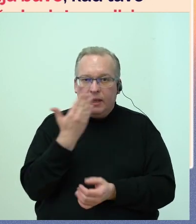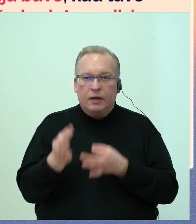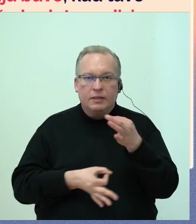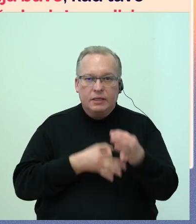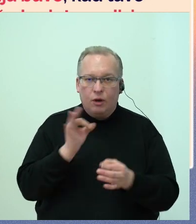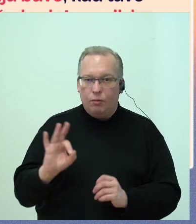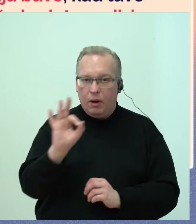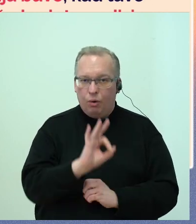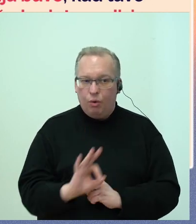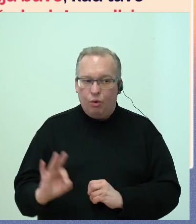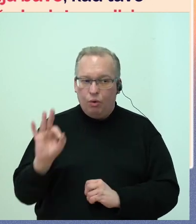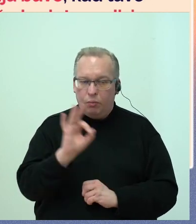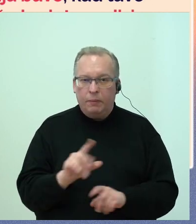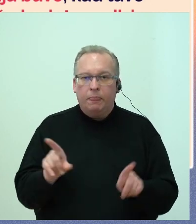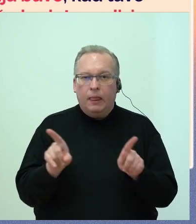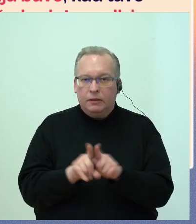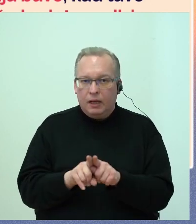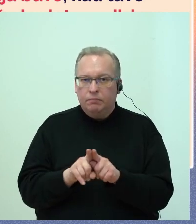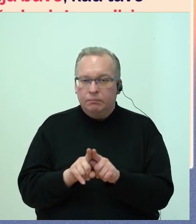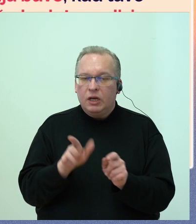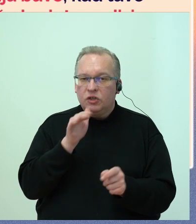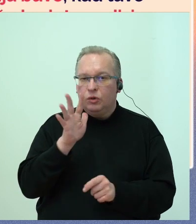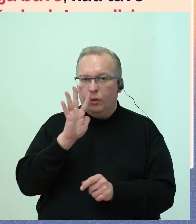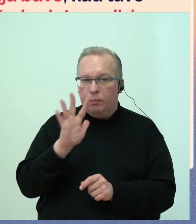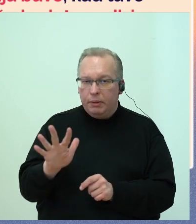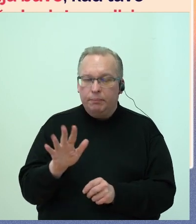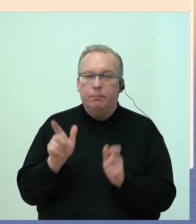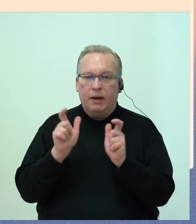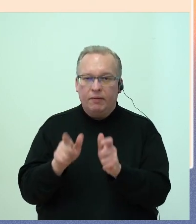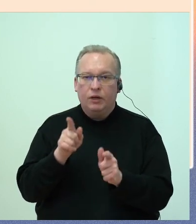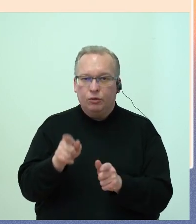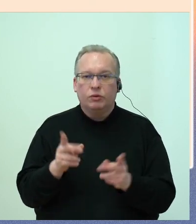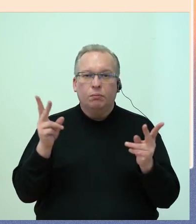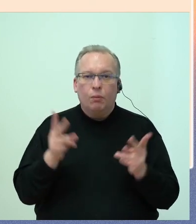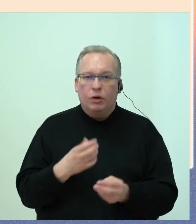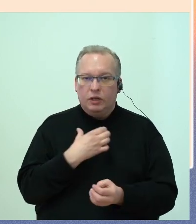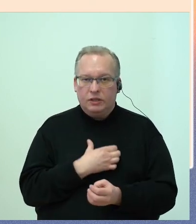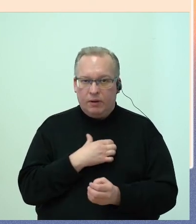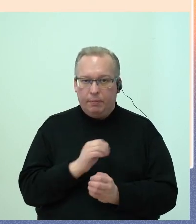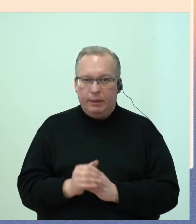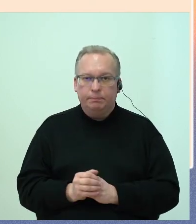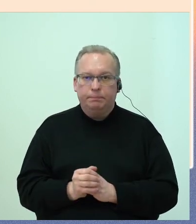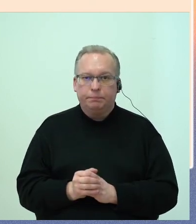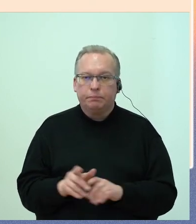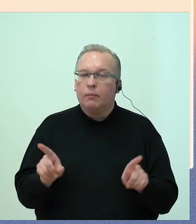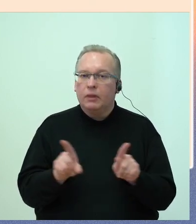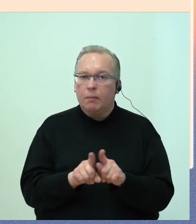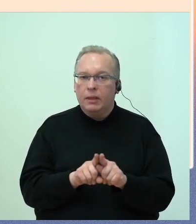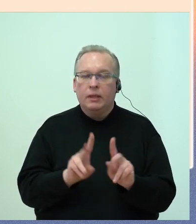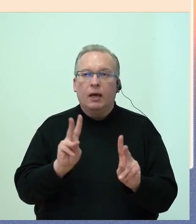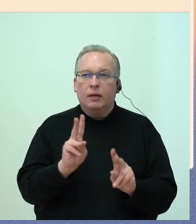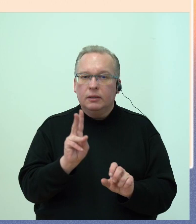artikuliuojamas, ypač kalbant apie antisemitizmo prevenciją, jos poreikį ir svarbą. Taip pat, ką